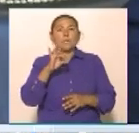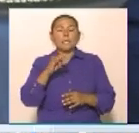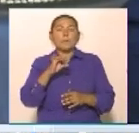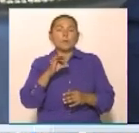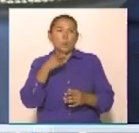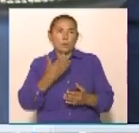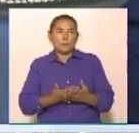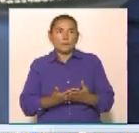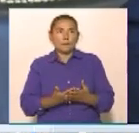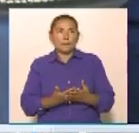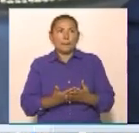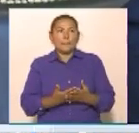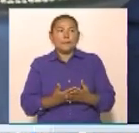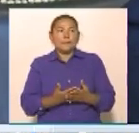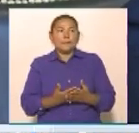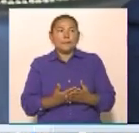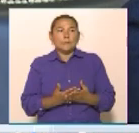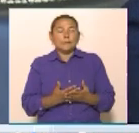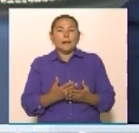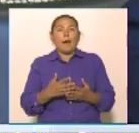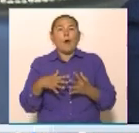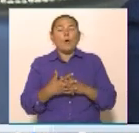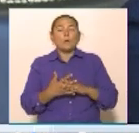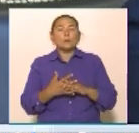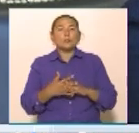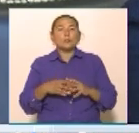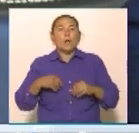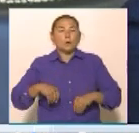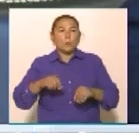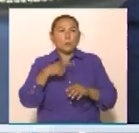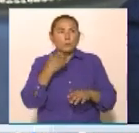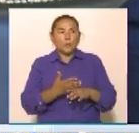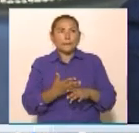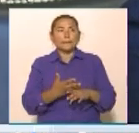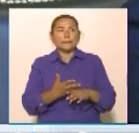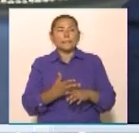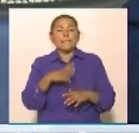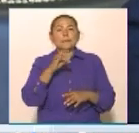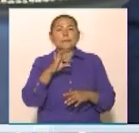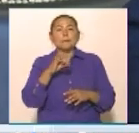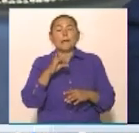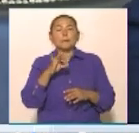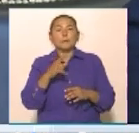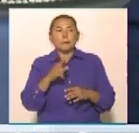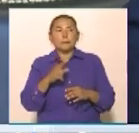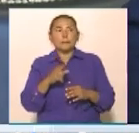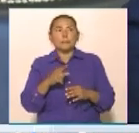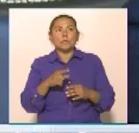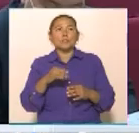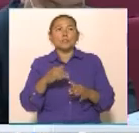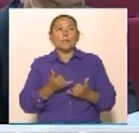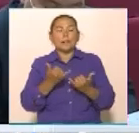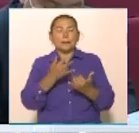Аманжолұлы Ташақовқа және ауыл шаруашылығы басқармасының басшысы Серік Сырымұлы Қалдығұлға сөгіс